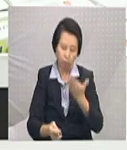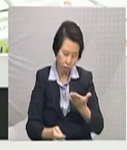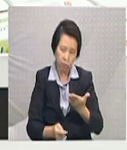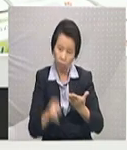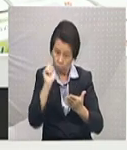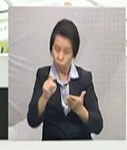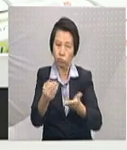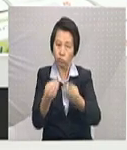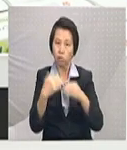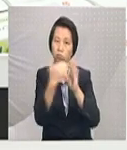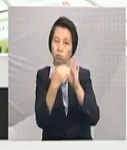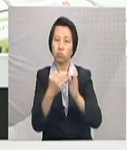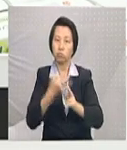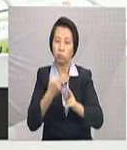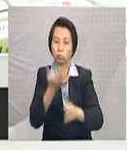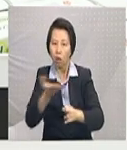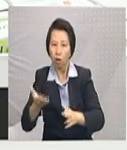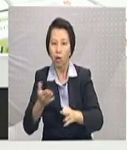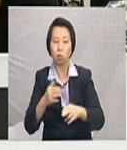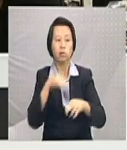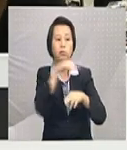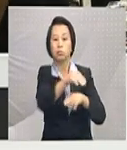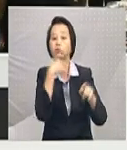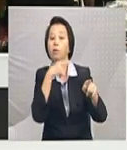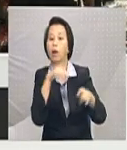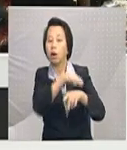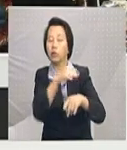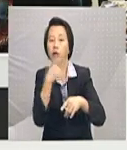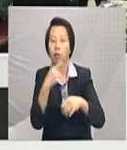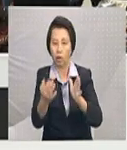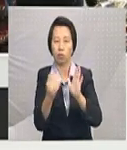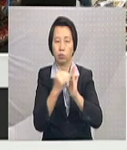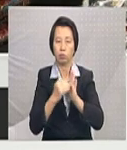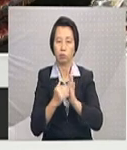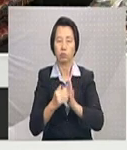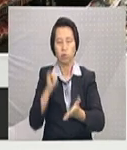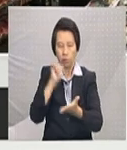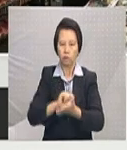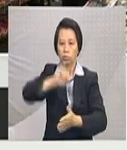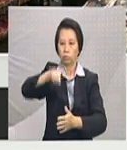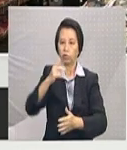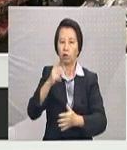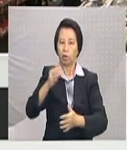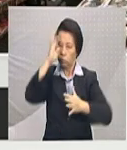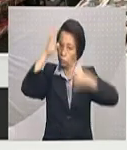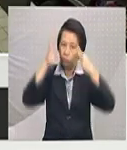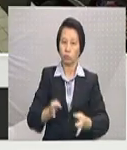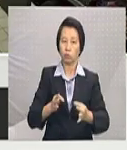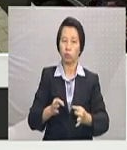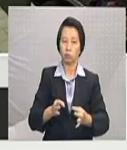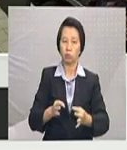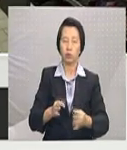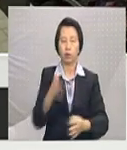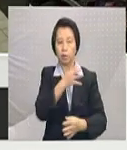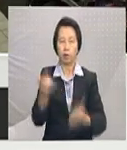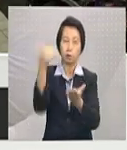sebagainya. Jadi itu antara perkara yang telah pun diputuskan oleh pihak JKM. Dan sekali lagi, saya